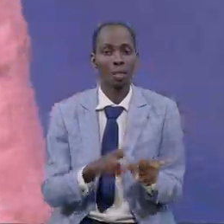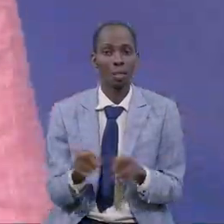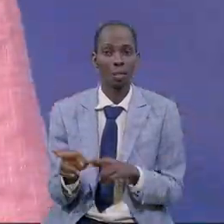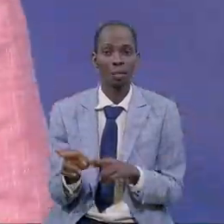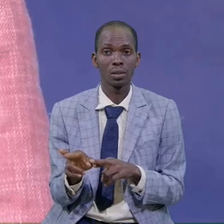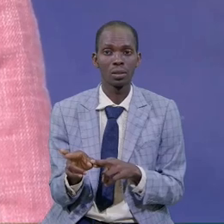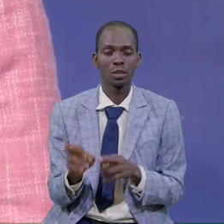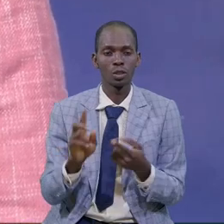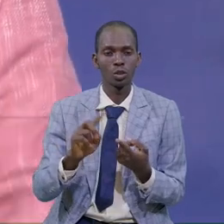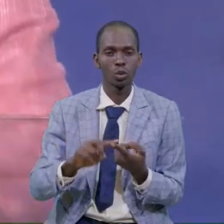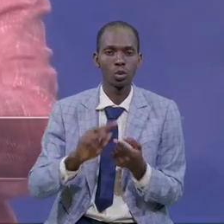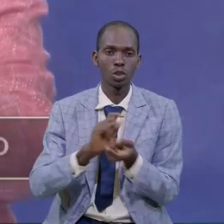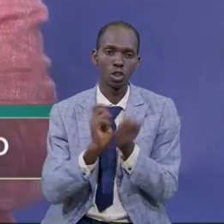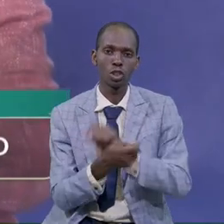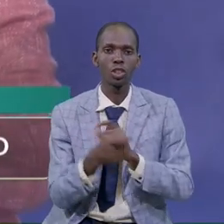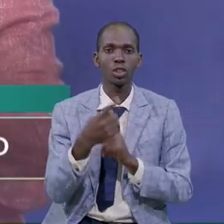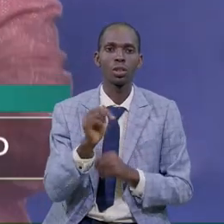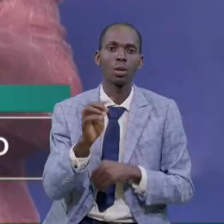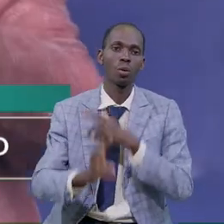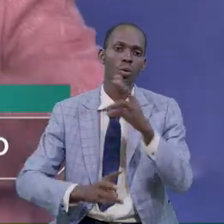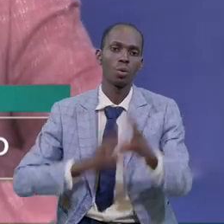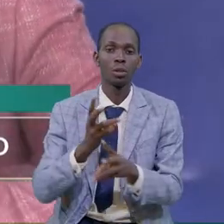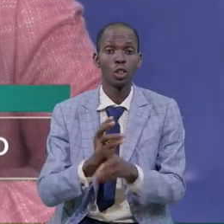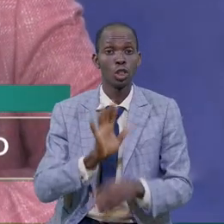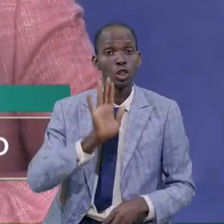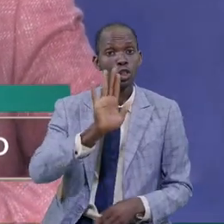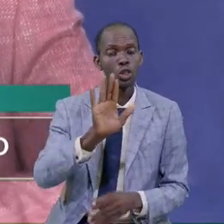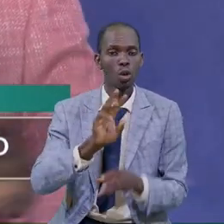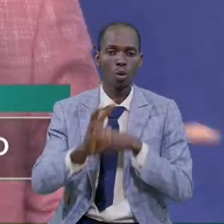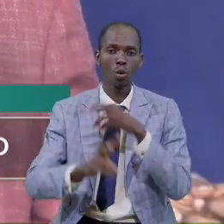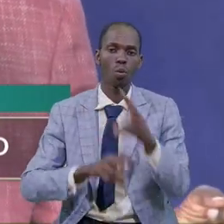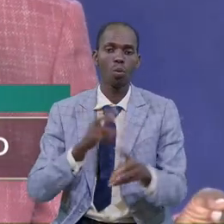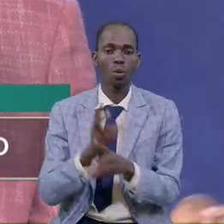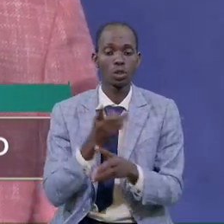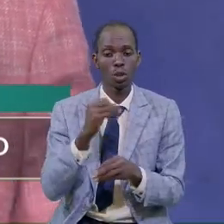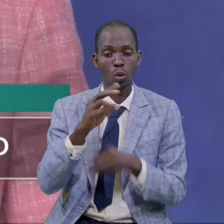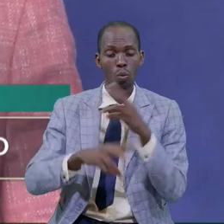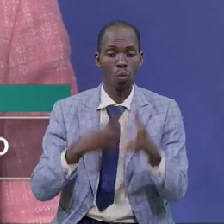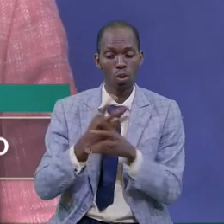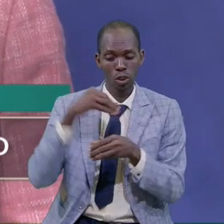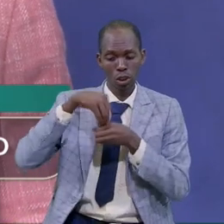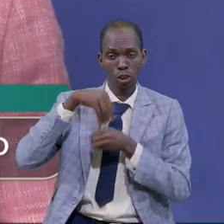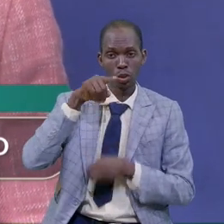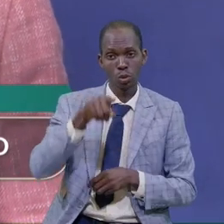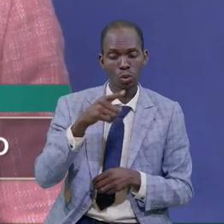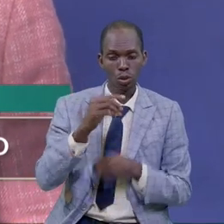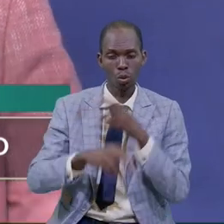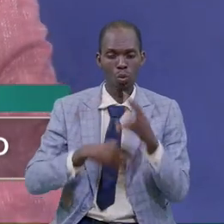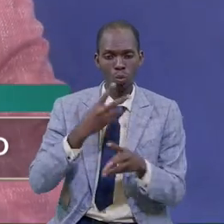Prêt à changer ton monde. Ton monde. Le monde qui est en toi. Le monde